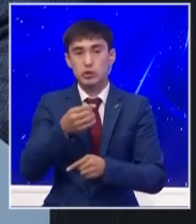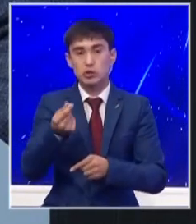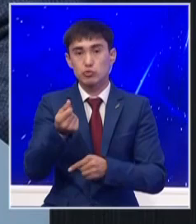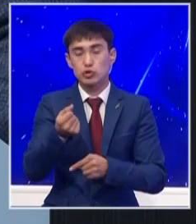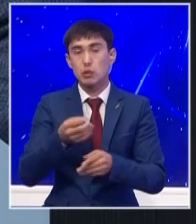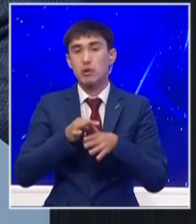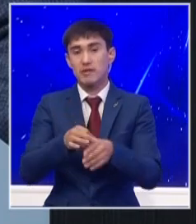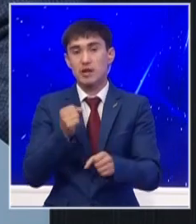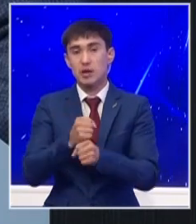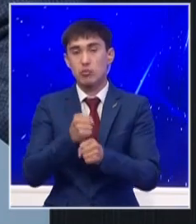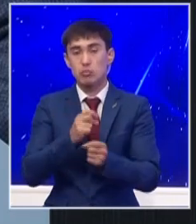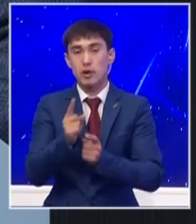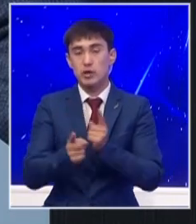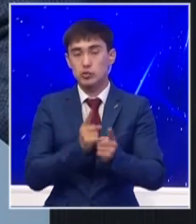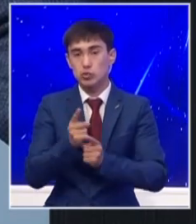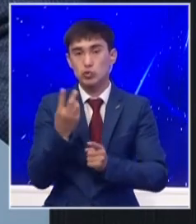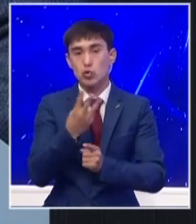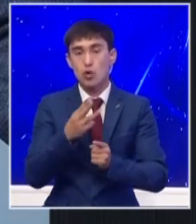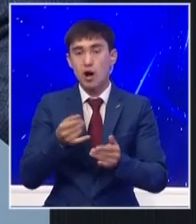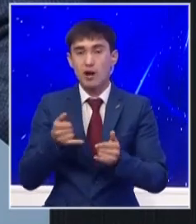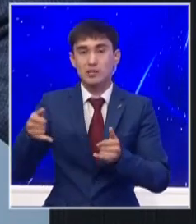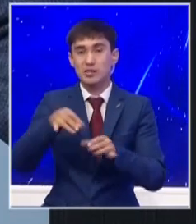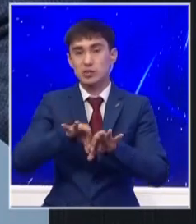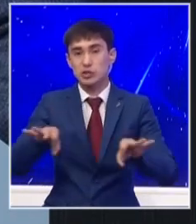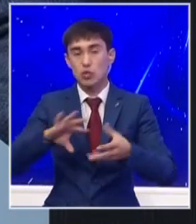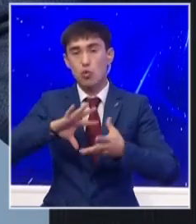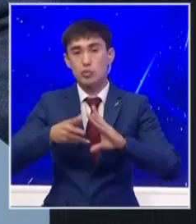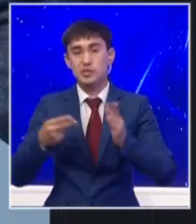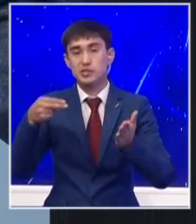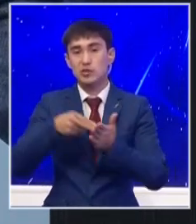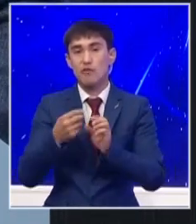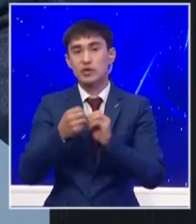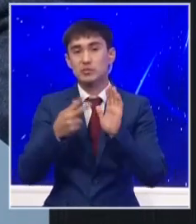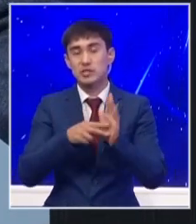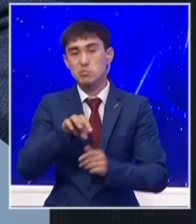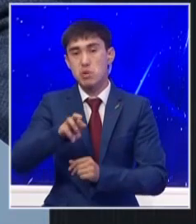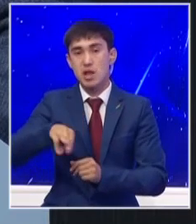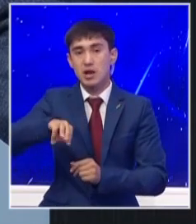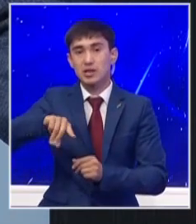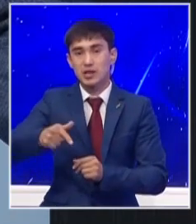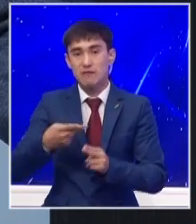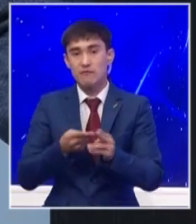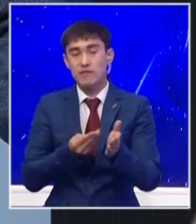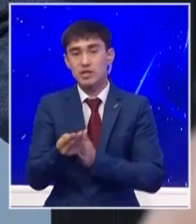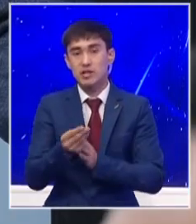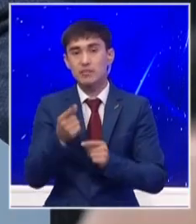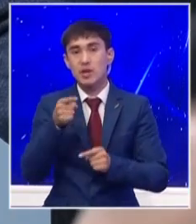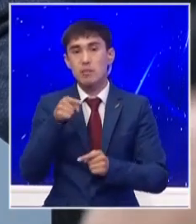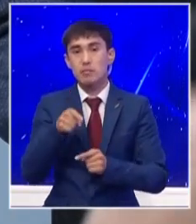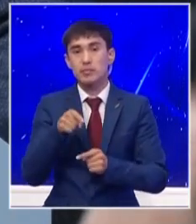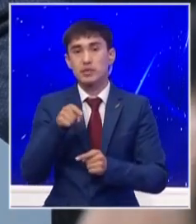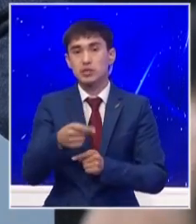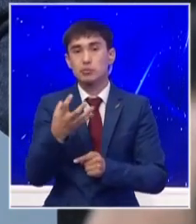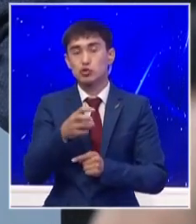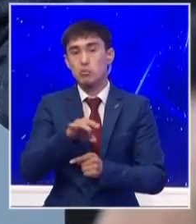на проведение работ по реконструкции 3 оросительных сетей общей стоимостью более 18 миллиардов тенге выделено почти 1,5 миллиарда,